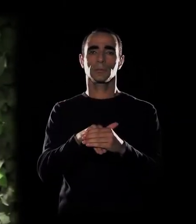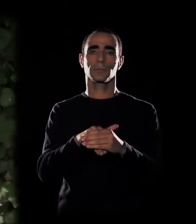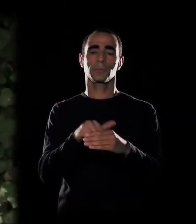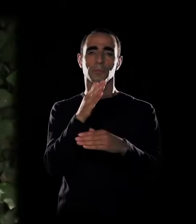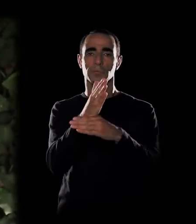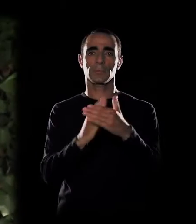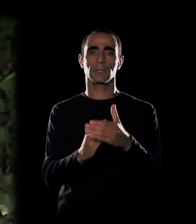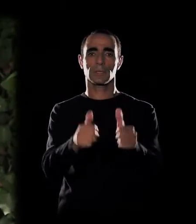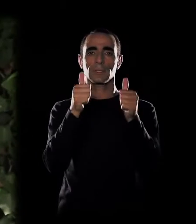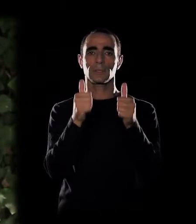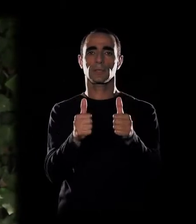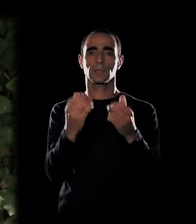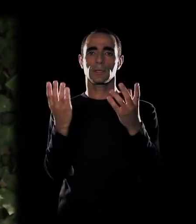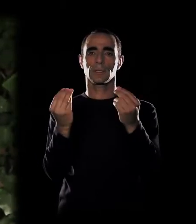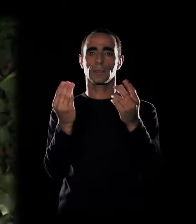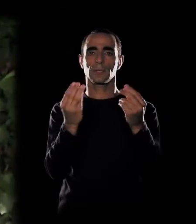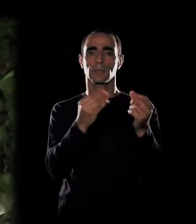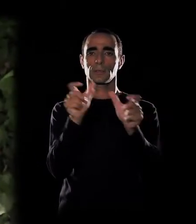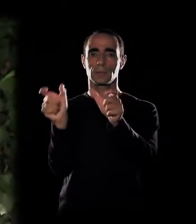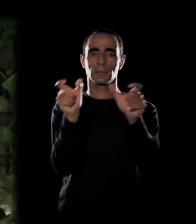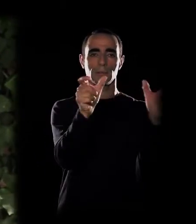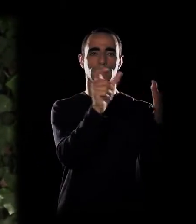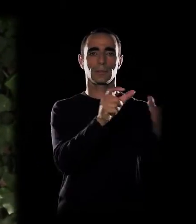بفضل مجهودات عديد من الناس اللي وقفوا.